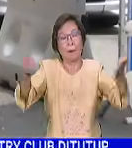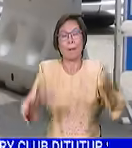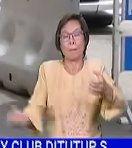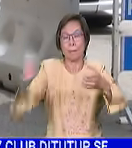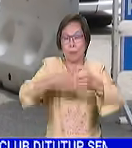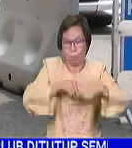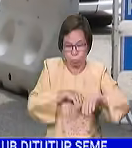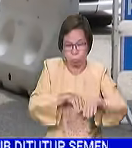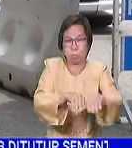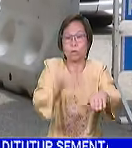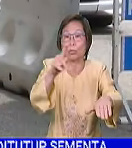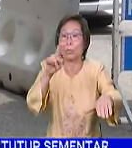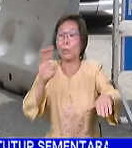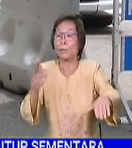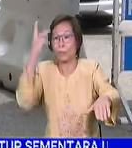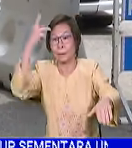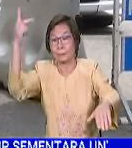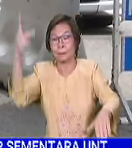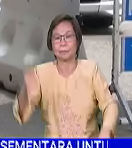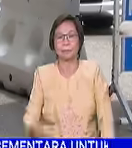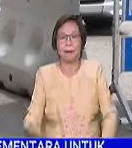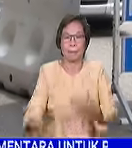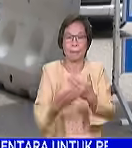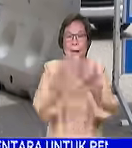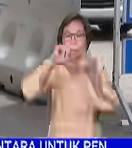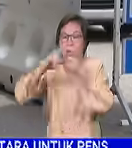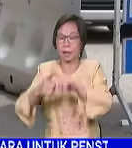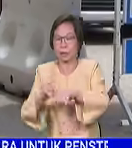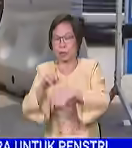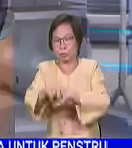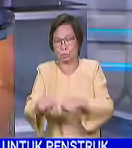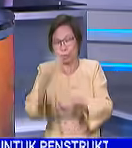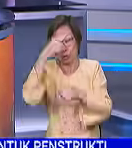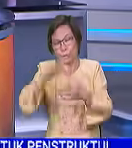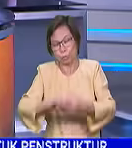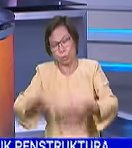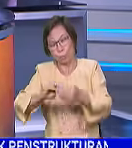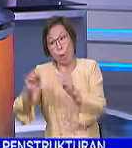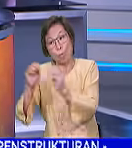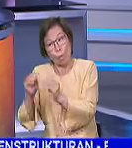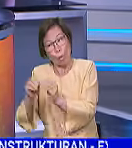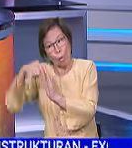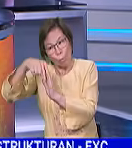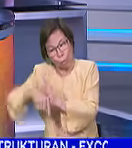mengenai aliran trafik di Kota Baru, Kelantan. Kembali ke rakan setugas di studio untuk perkembangan selanjutnya.